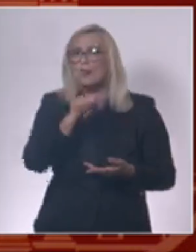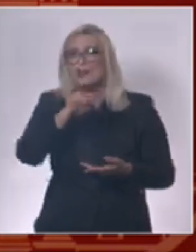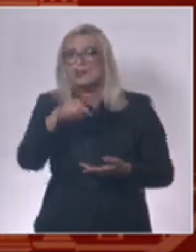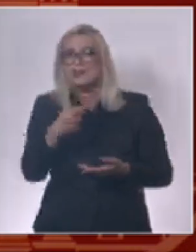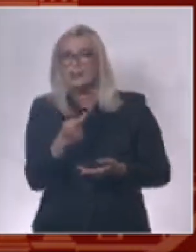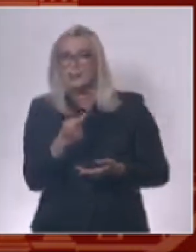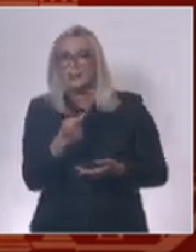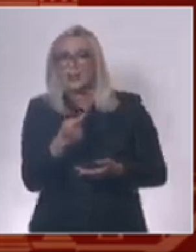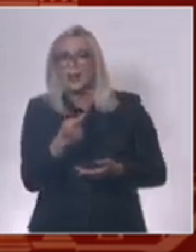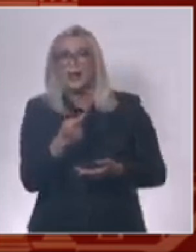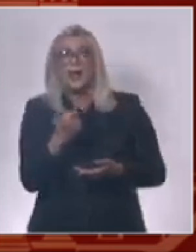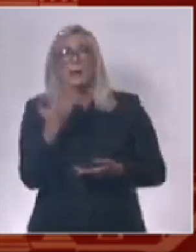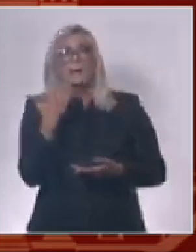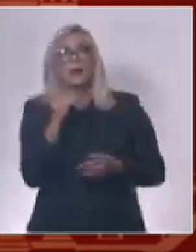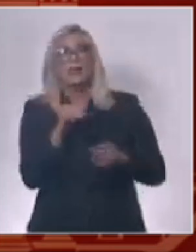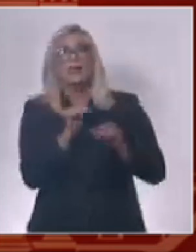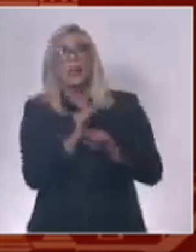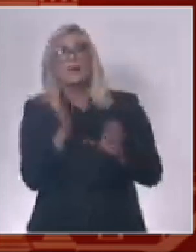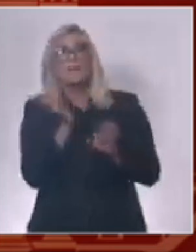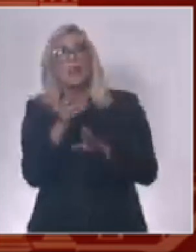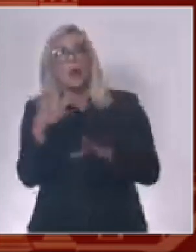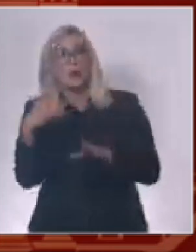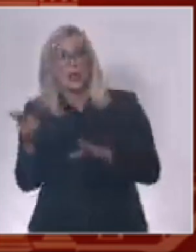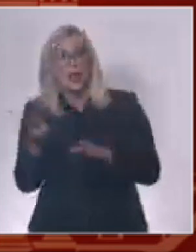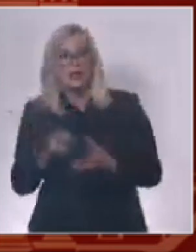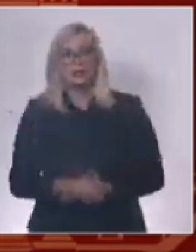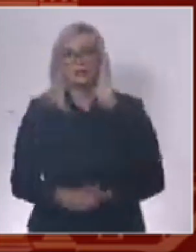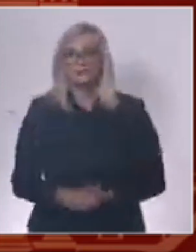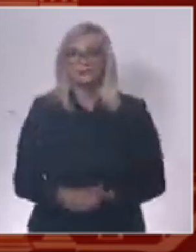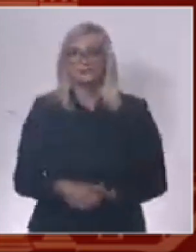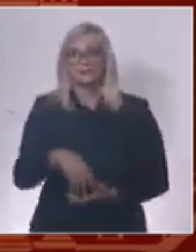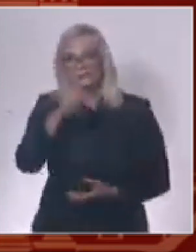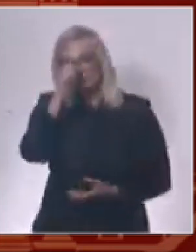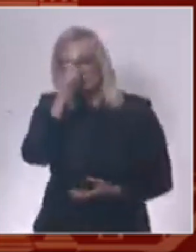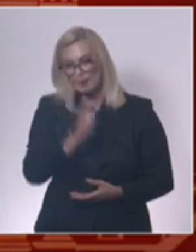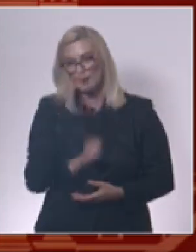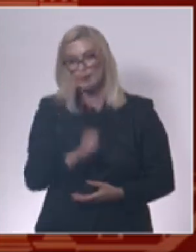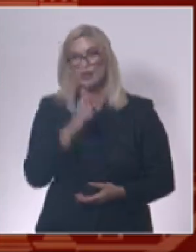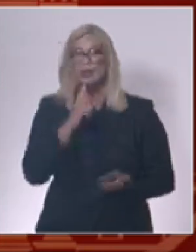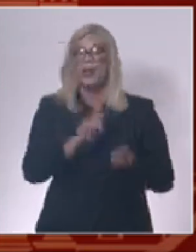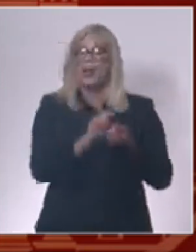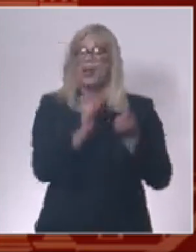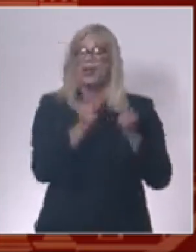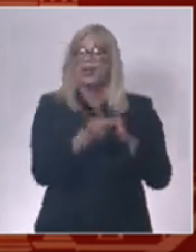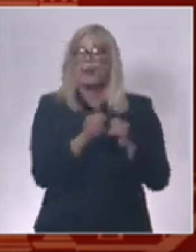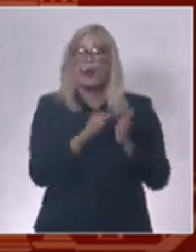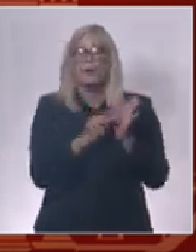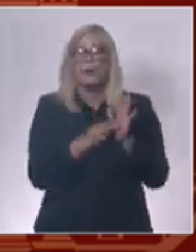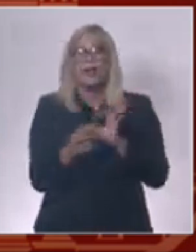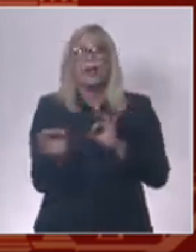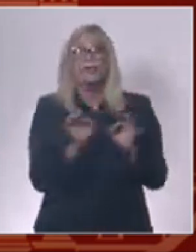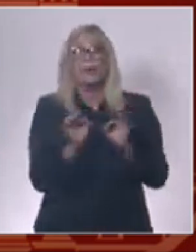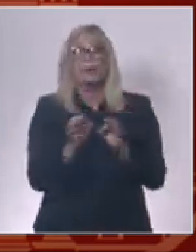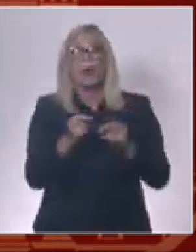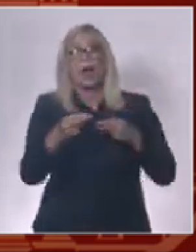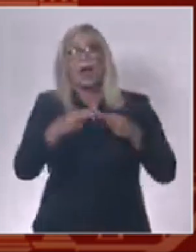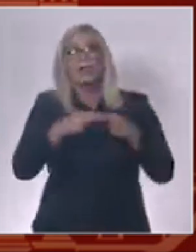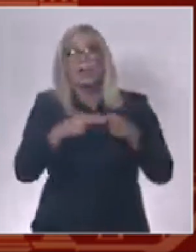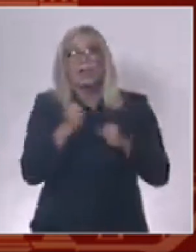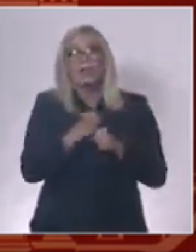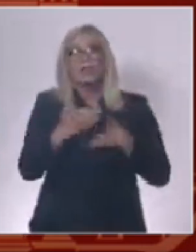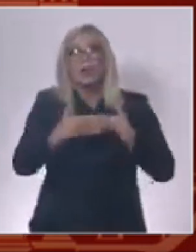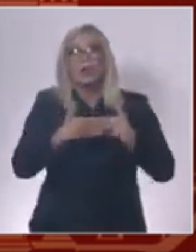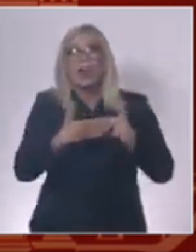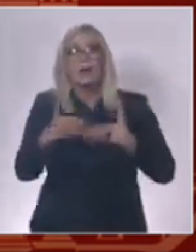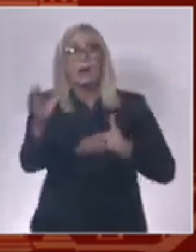52,5 милиони евра. Почитувани, реформската агенда е подготвена во тесна соработка со